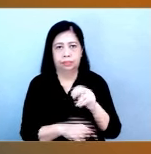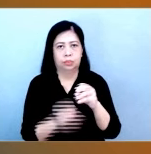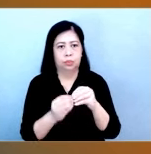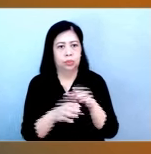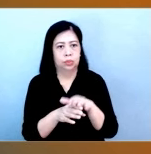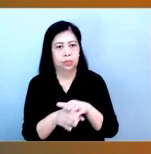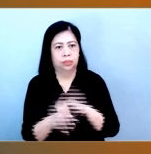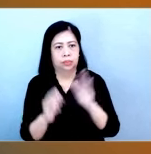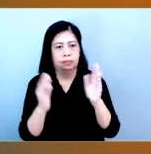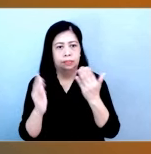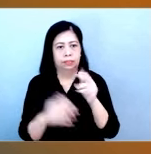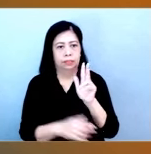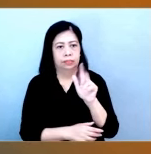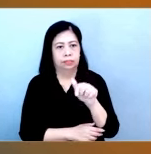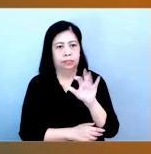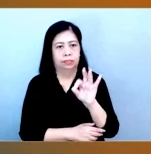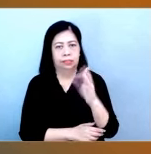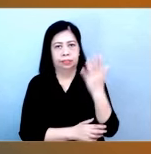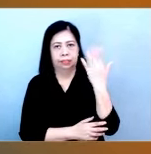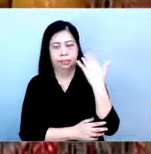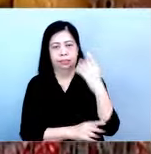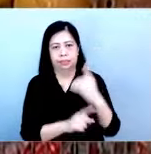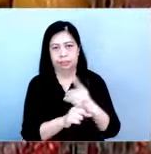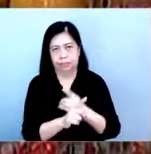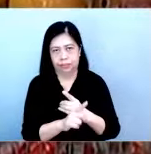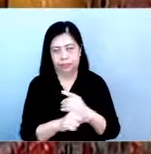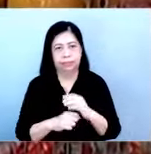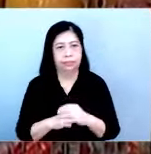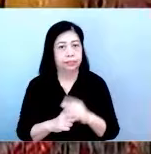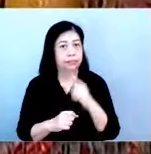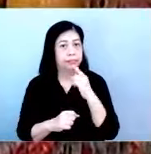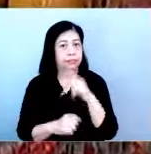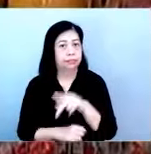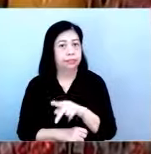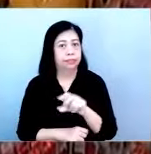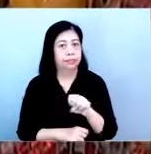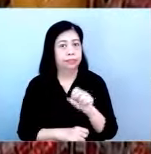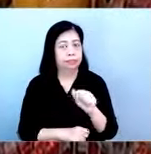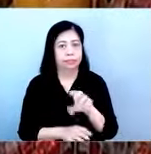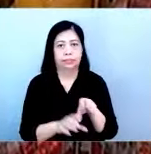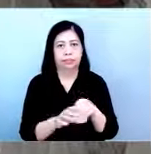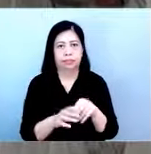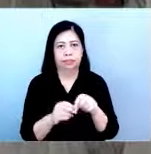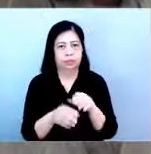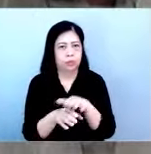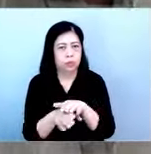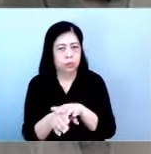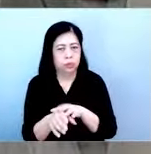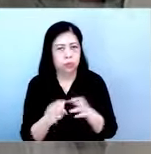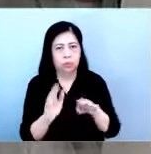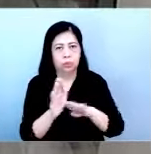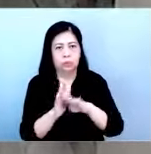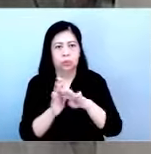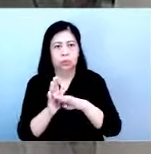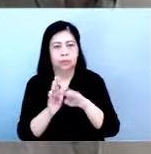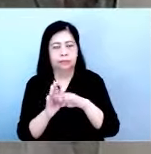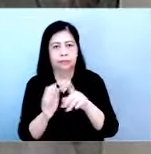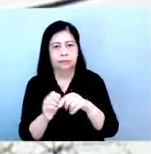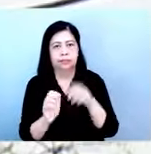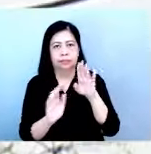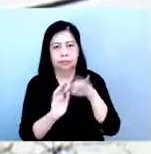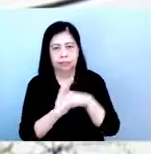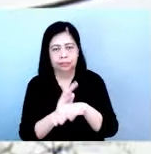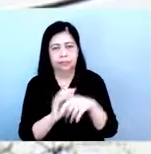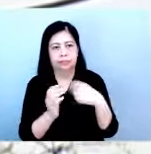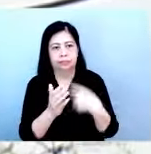sa 3.9% noong nakaraang Disyembre. Ayon sa PSA, kabilang sa nagpabagal sa inflation ang pagbaba ng presyo